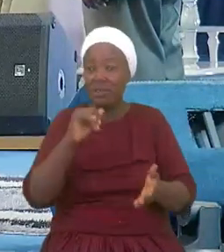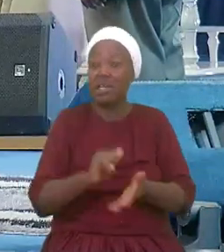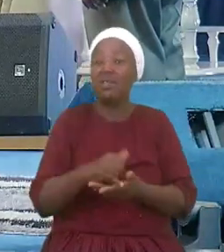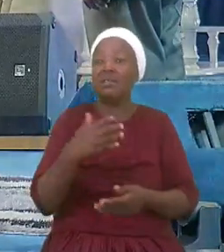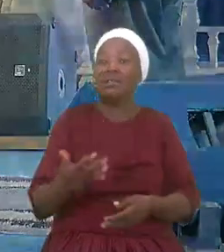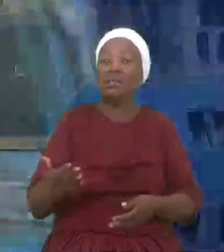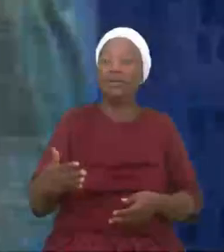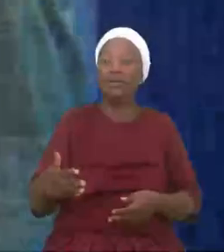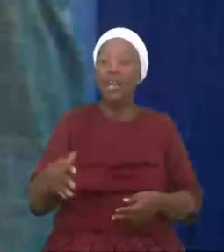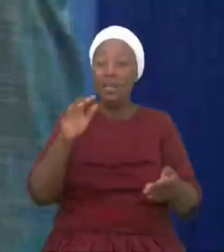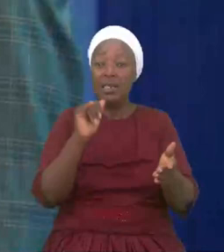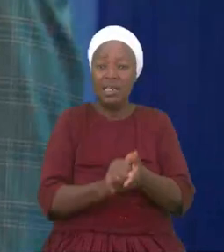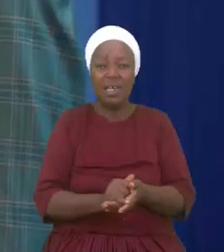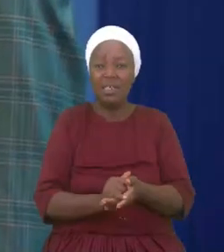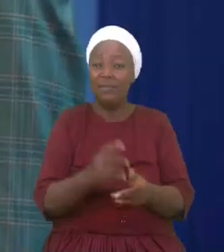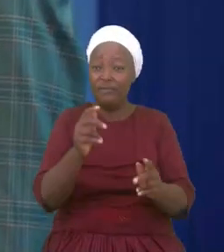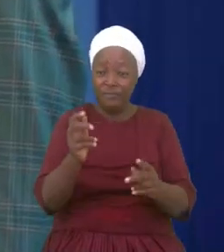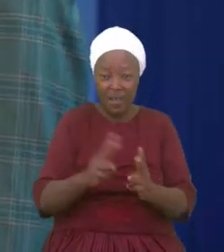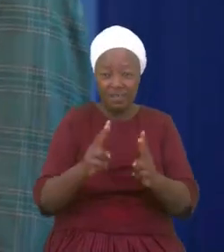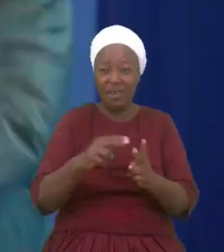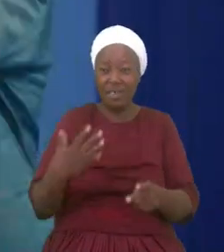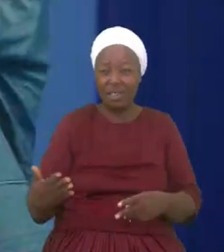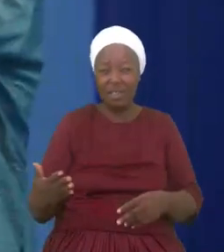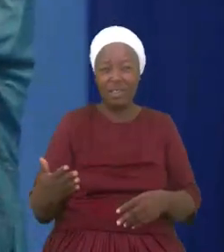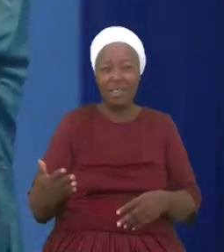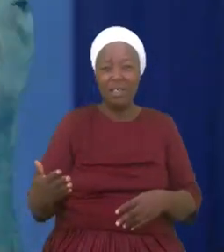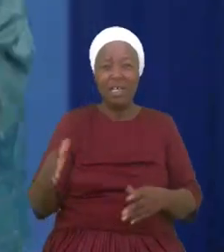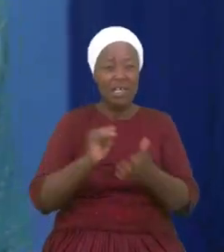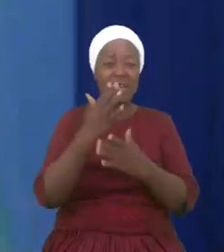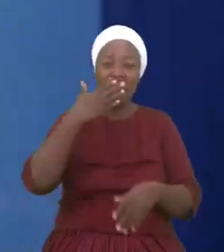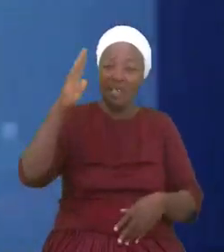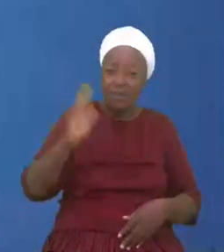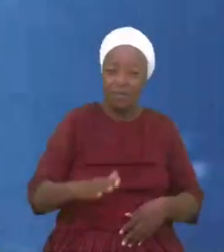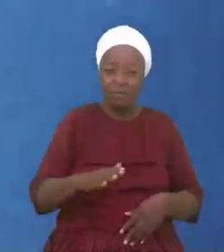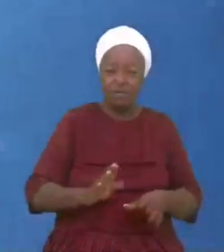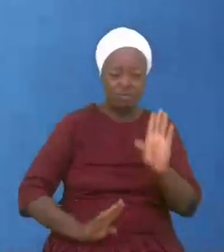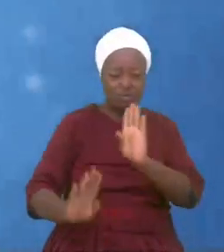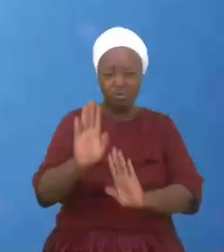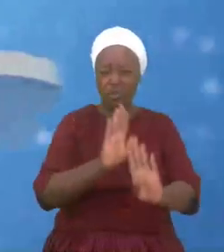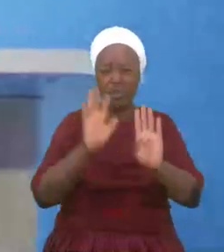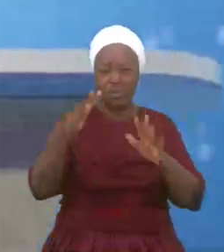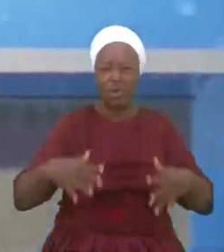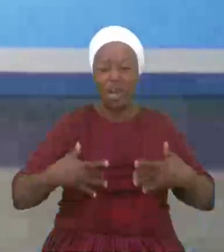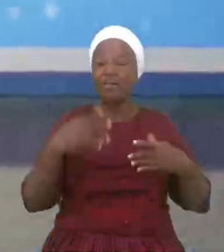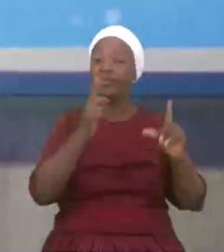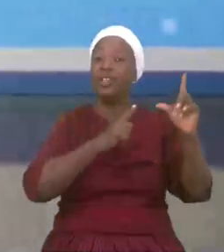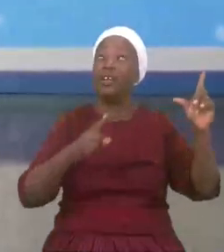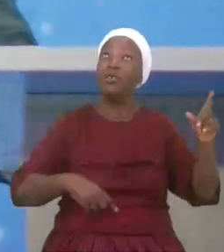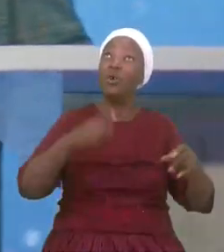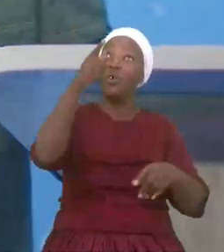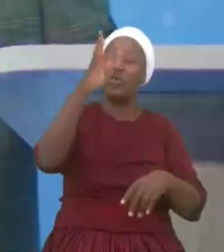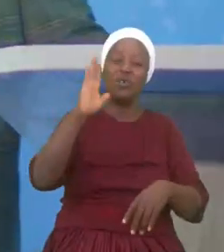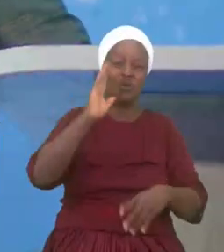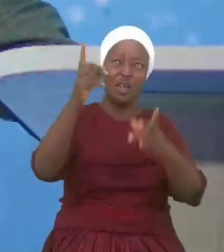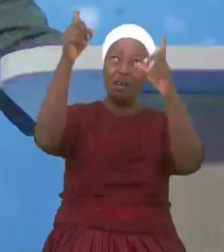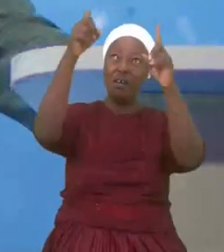prend toute votre argent et vous souffrez à cause de cet élément à cause de cet obstacle